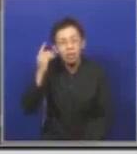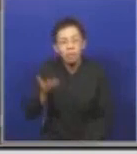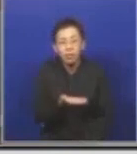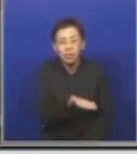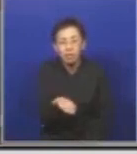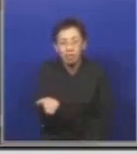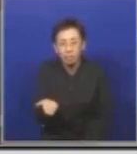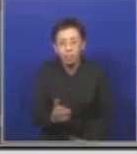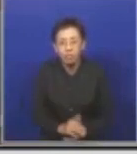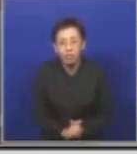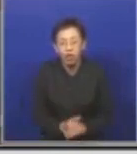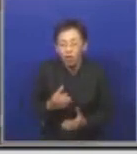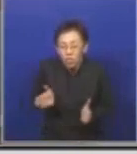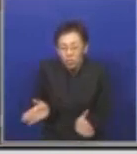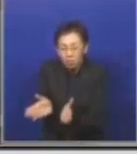ถ้าชอบอุ้มคนรวยไม่ช่วยคนจนช่วยแต่พวกพ้องมหาเศรษฐีผู้มีบุญคุณค้ำจุนอำนาจตนเพื่อต่างตอบแทนกัน